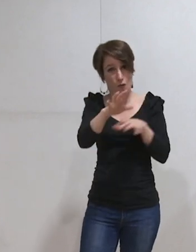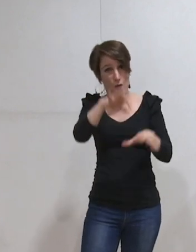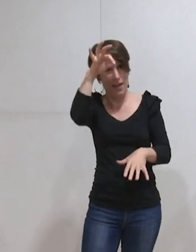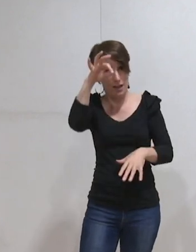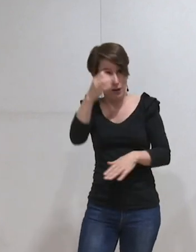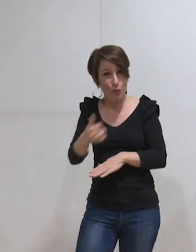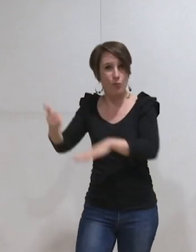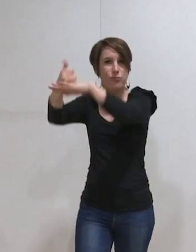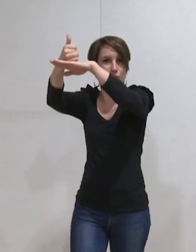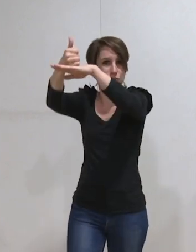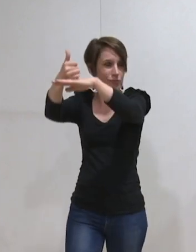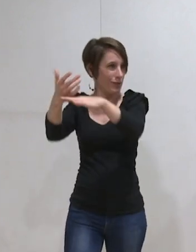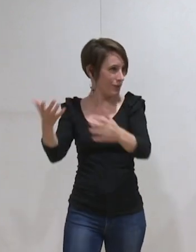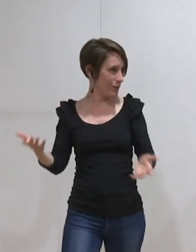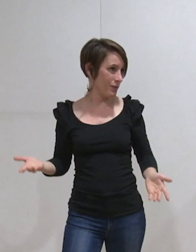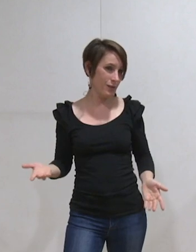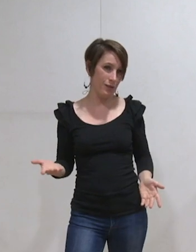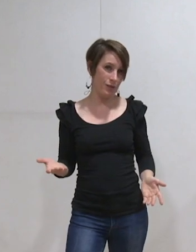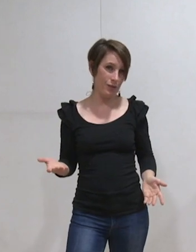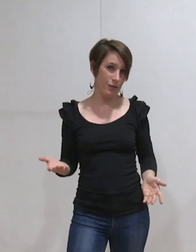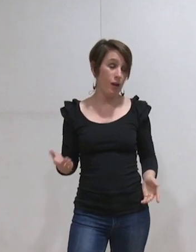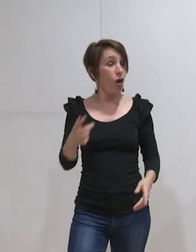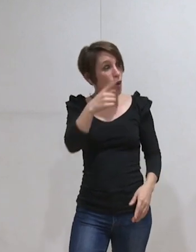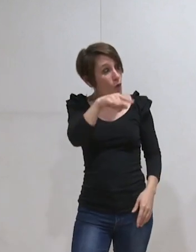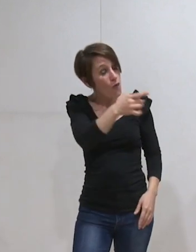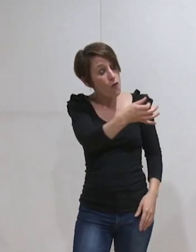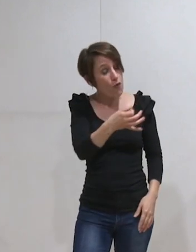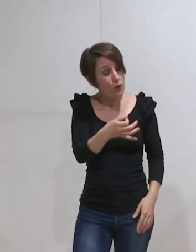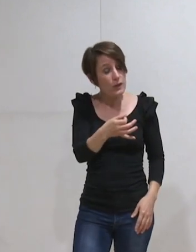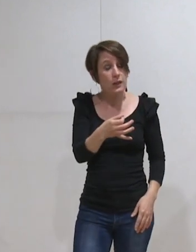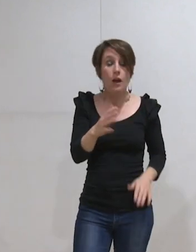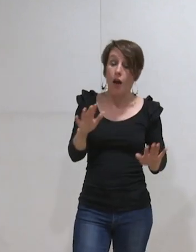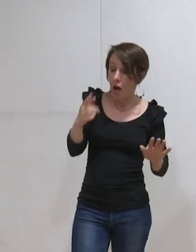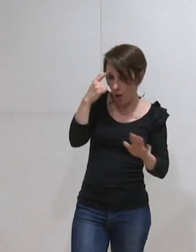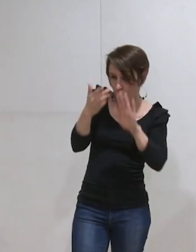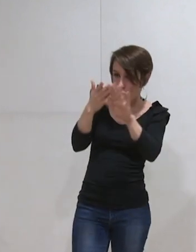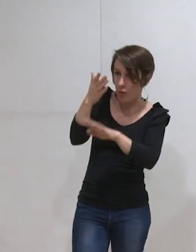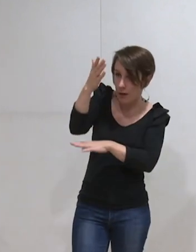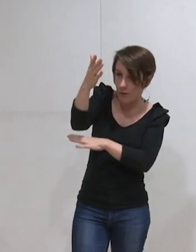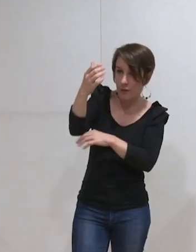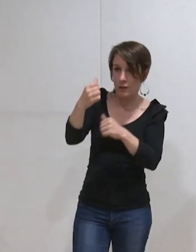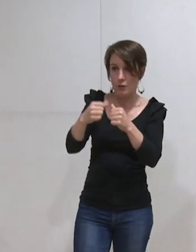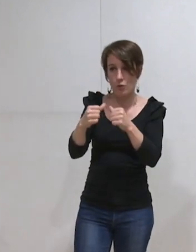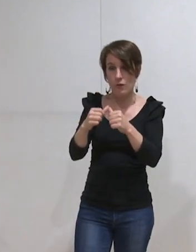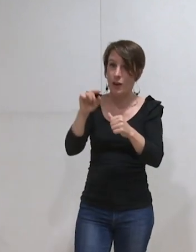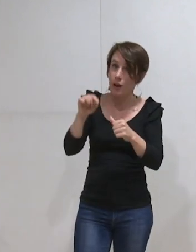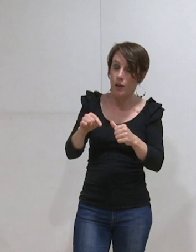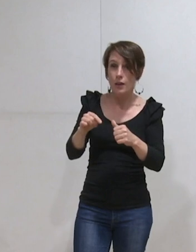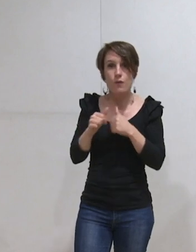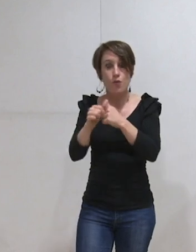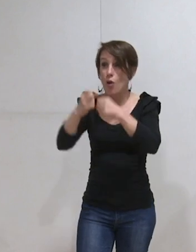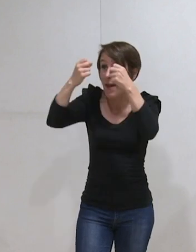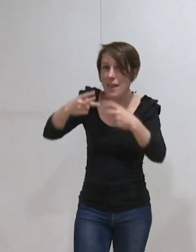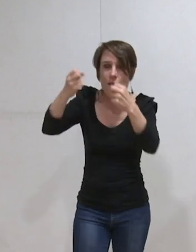équipement vous votre majorité vous dites il convient pour l'avenir de s'appuyer sur les événements phares notamment la Foire